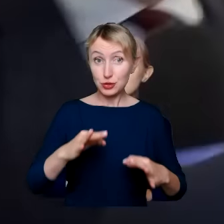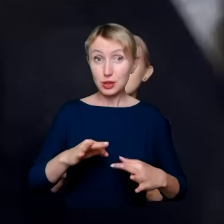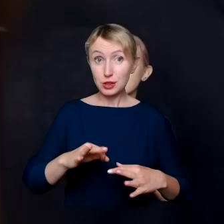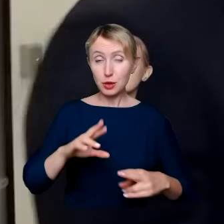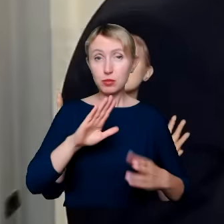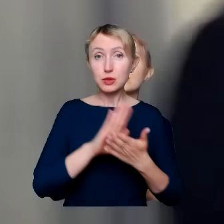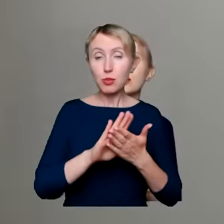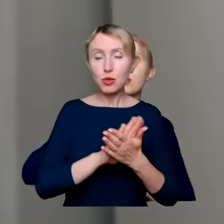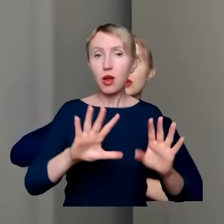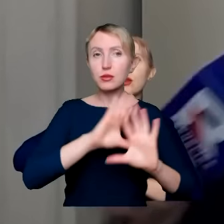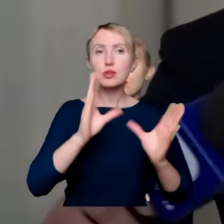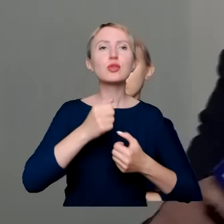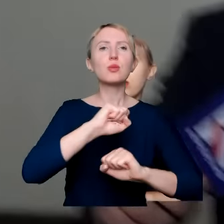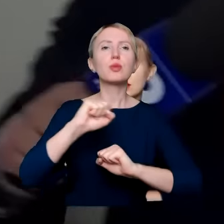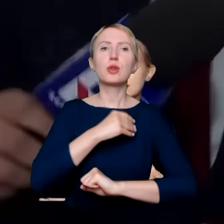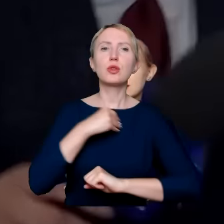którzy bronią polskich granic?